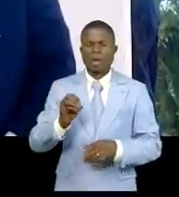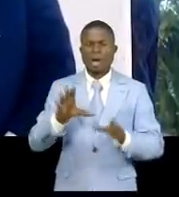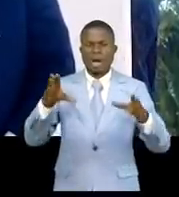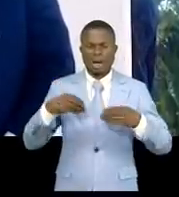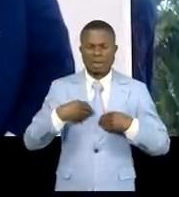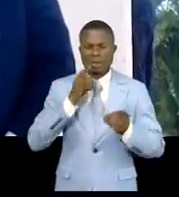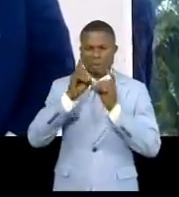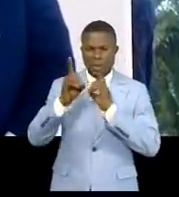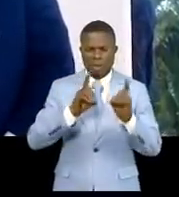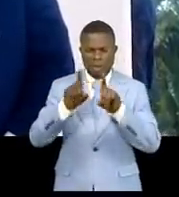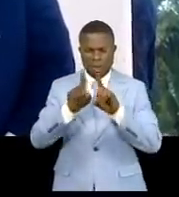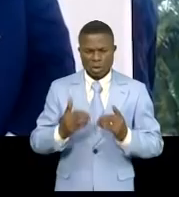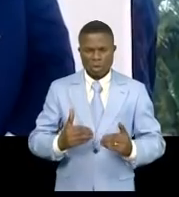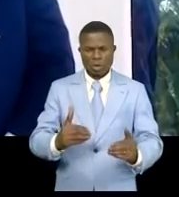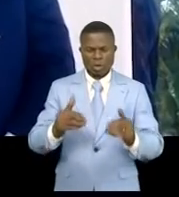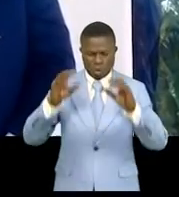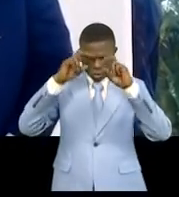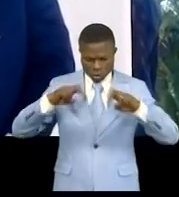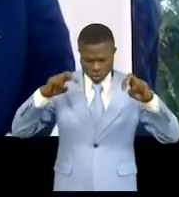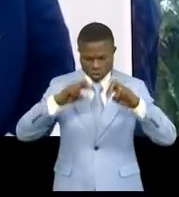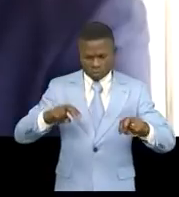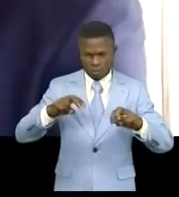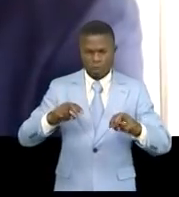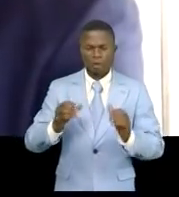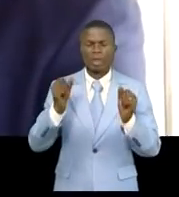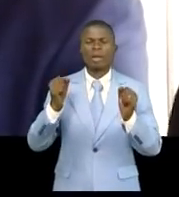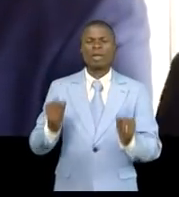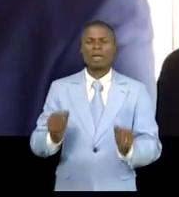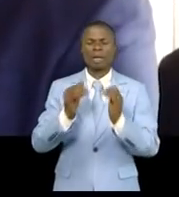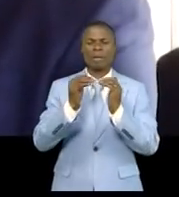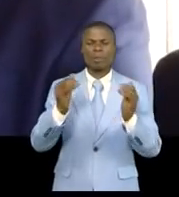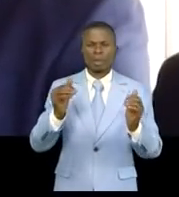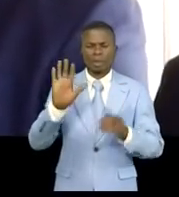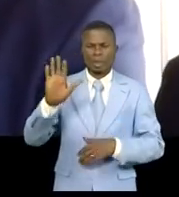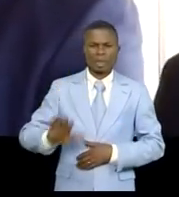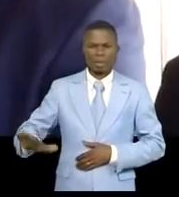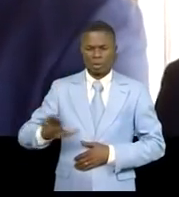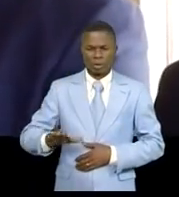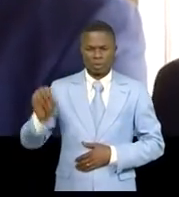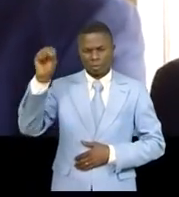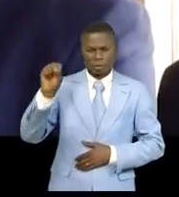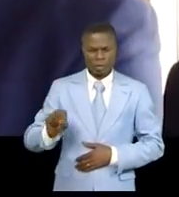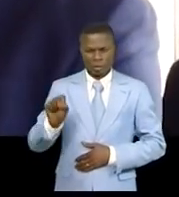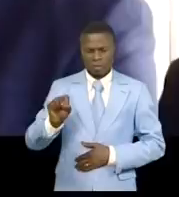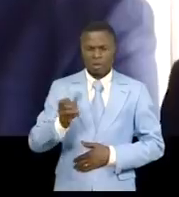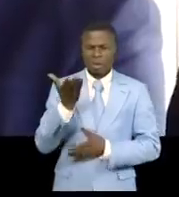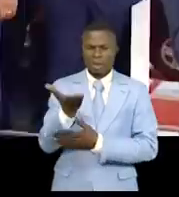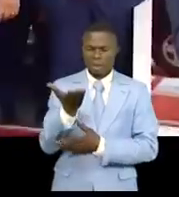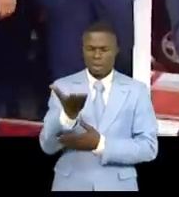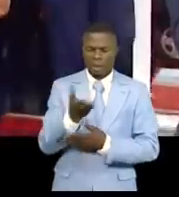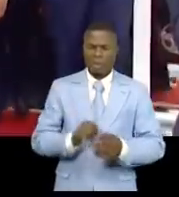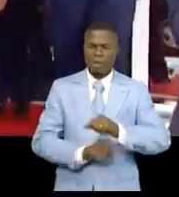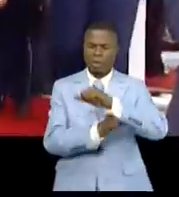et à la continuité pour la recherche de la stabilité. La Somalie compte sur le renforcement de la